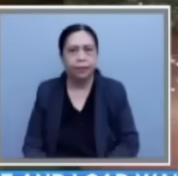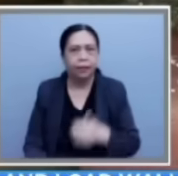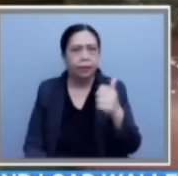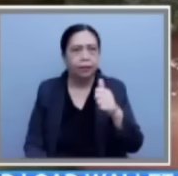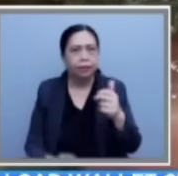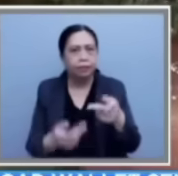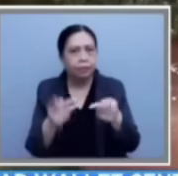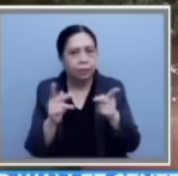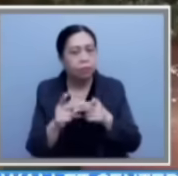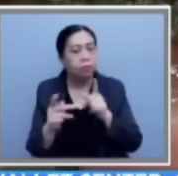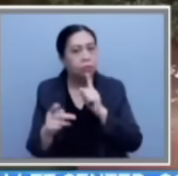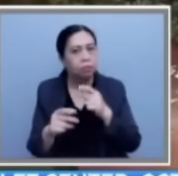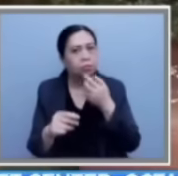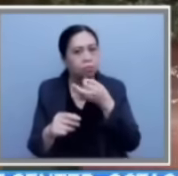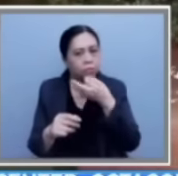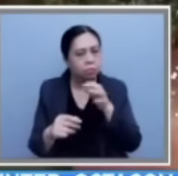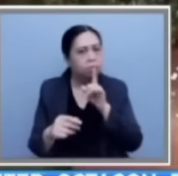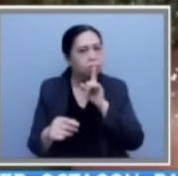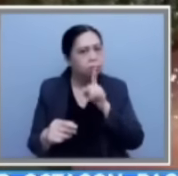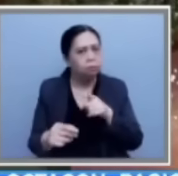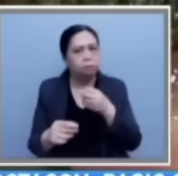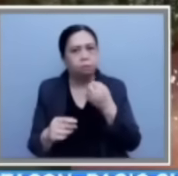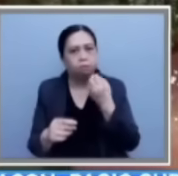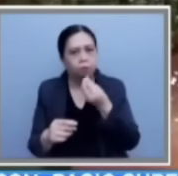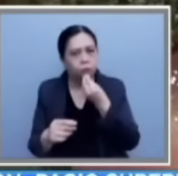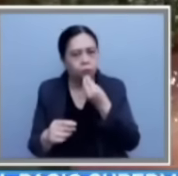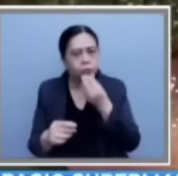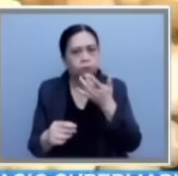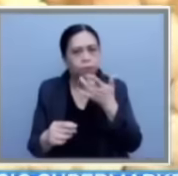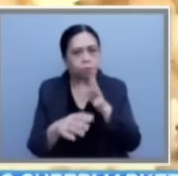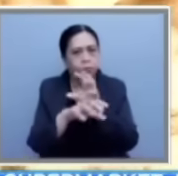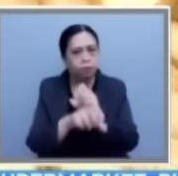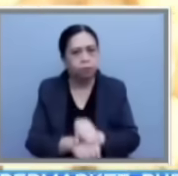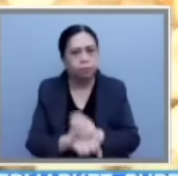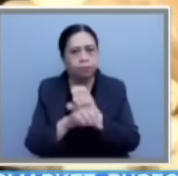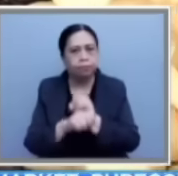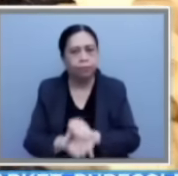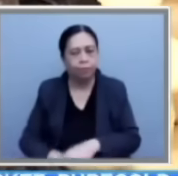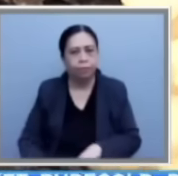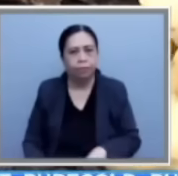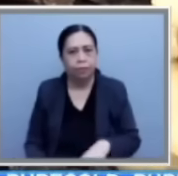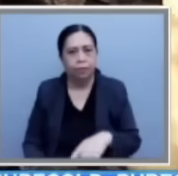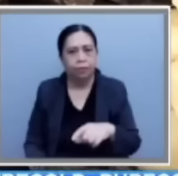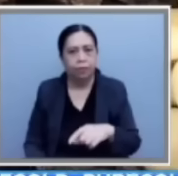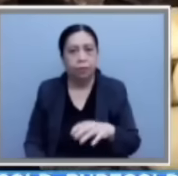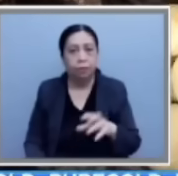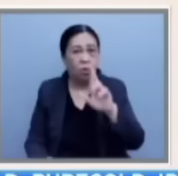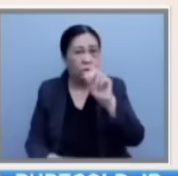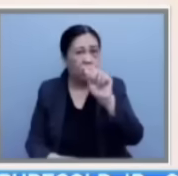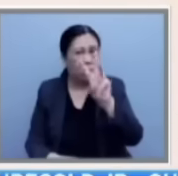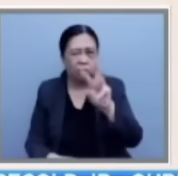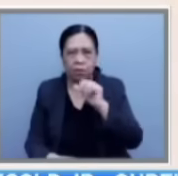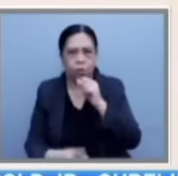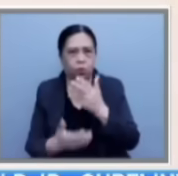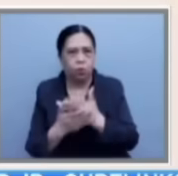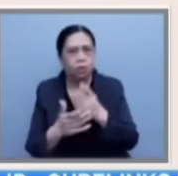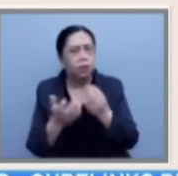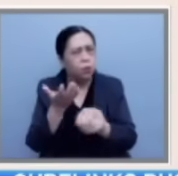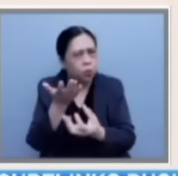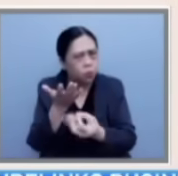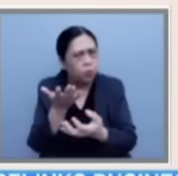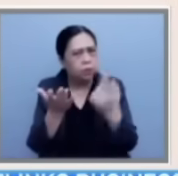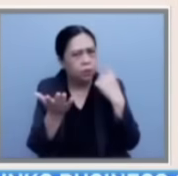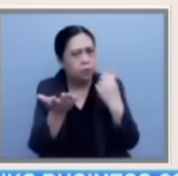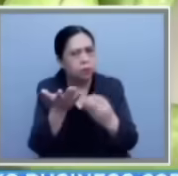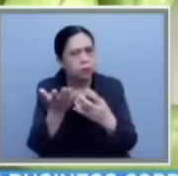talagang nag sila para kumain ng ganyan Tal Hindi naman hindi naman siya raw Kasi masama dining kainin Yung raw ' ba parang pinakuluan naman yata nila pero walang